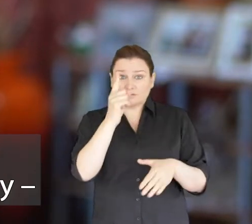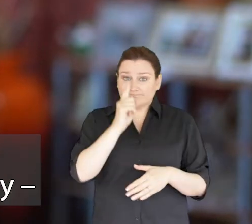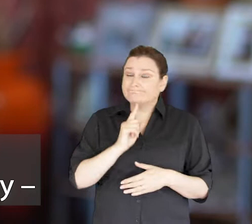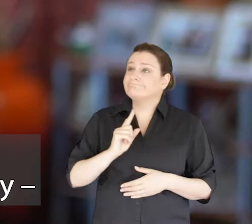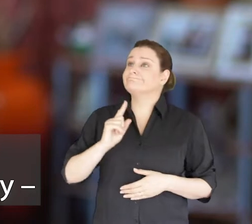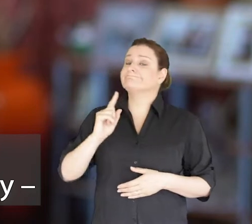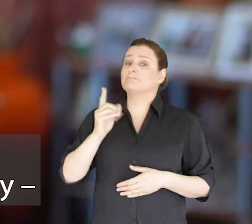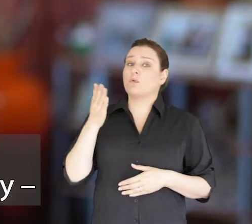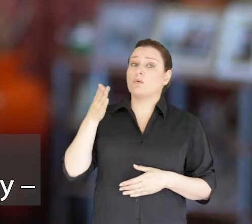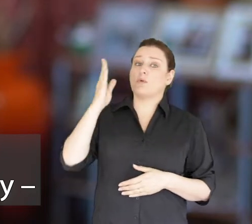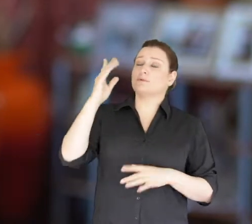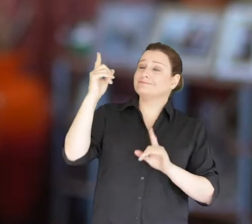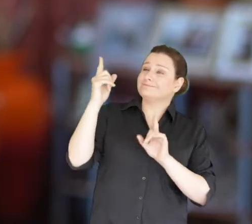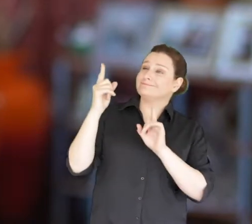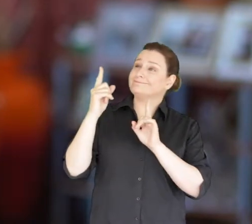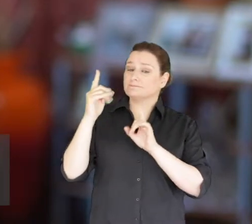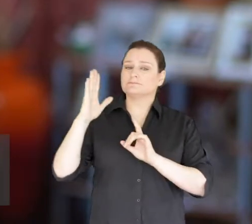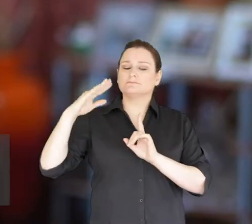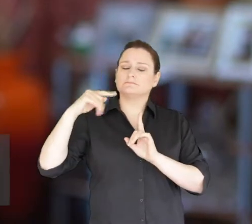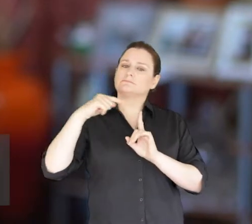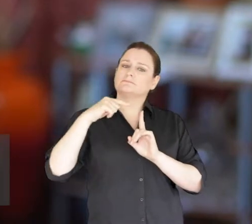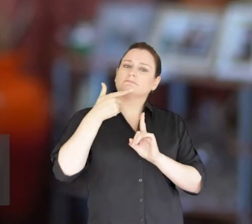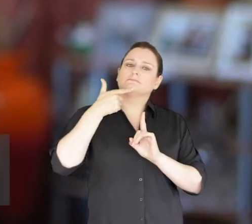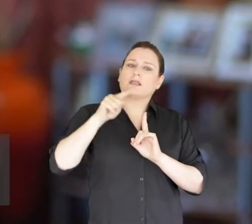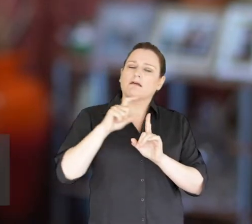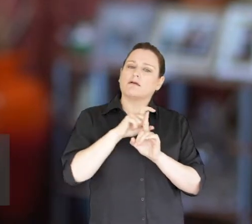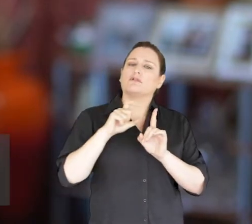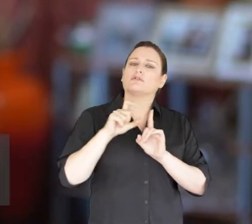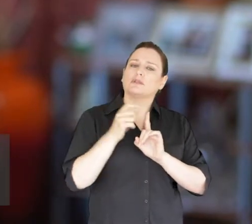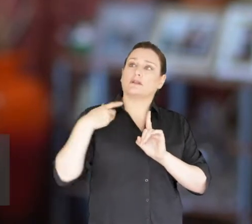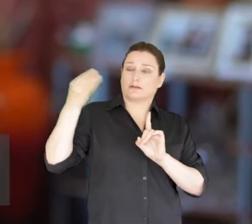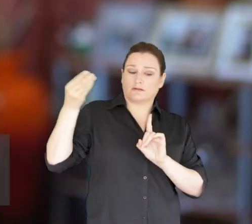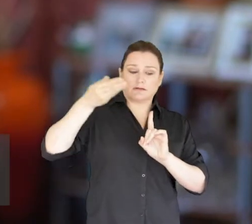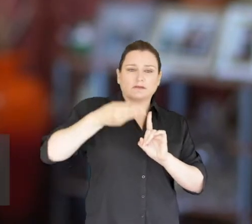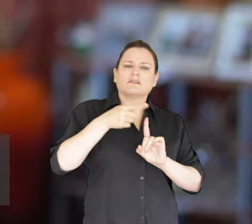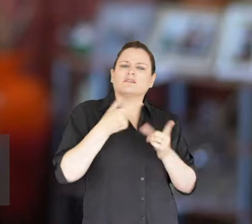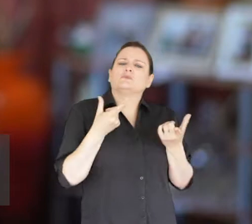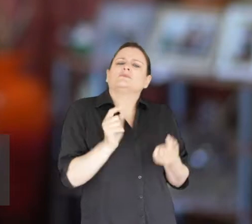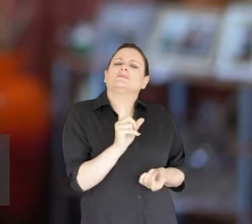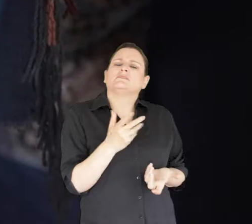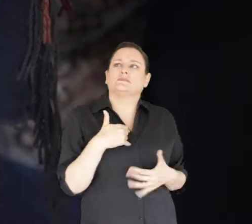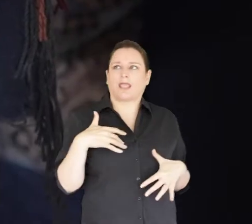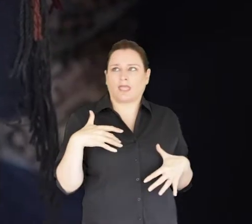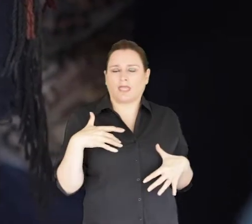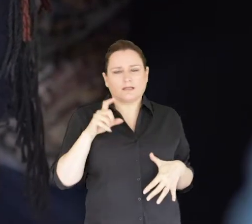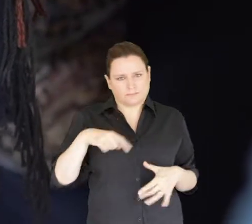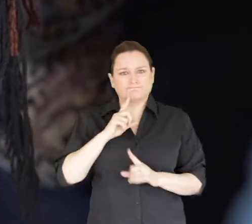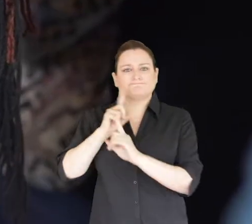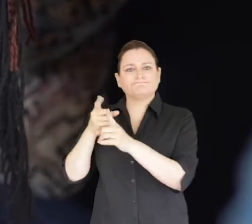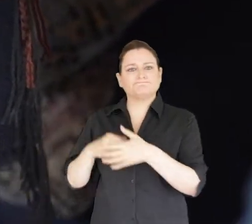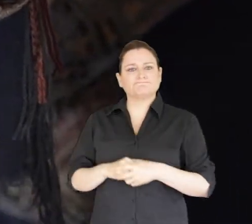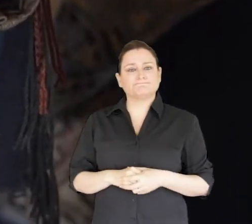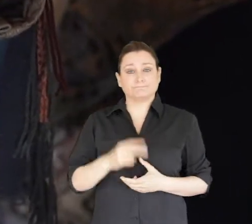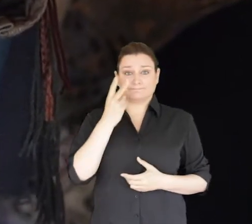sy genade troon gaan verskyn, wat het jy met die taal en die kultuur wat ek jou gegee het gemaak? Hier het ons die